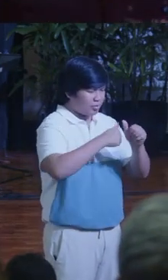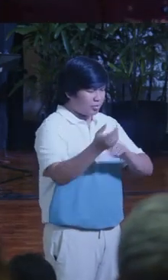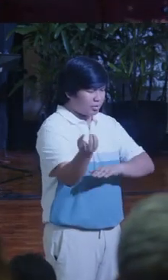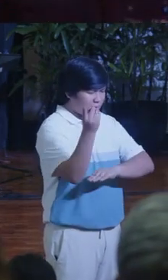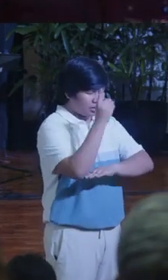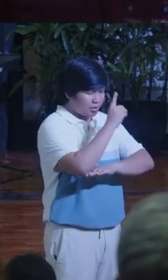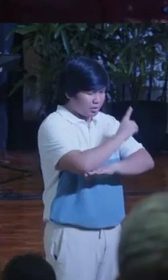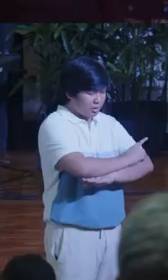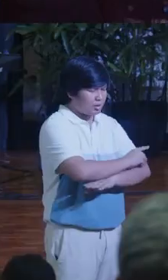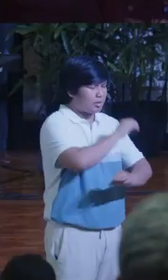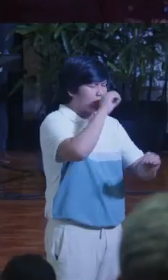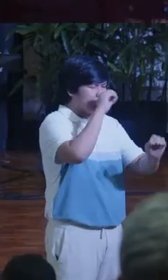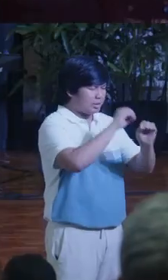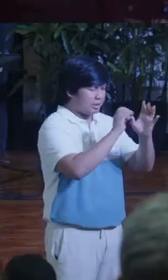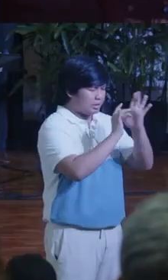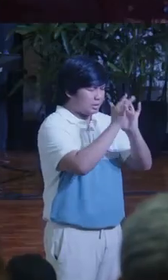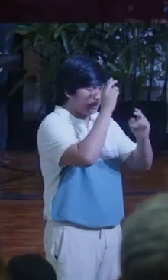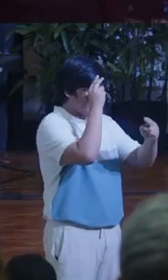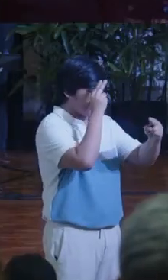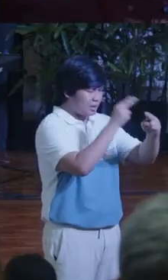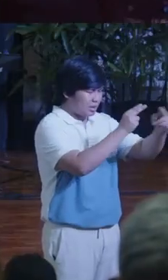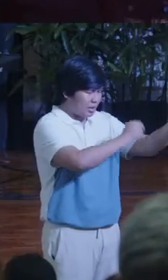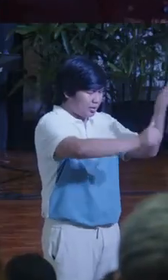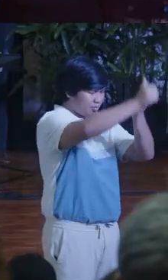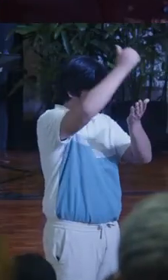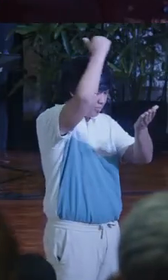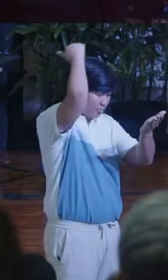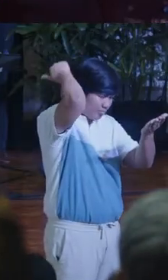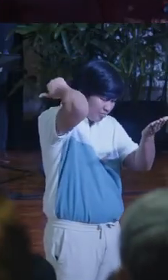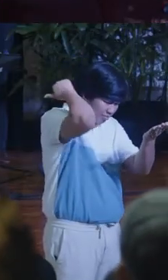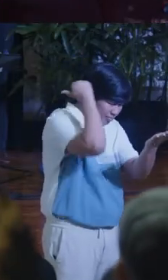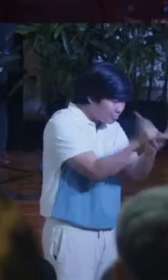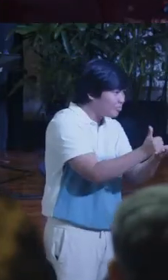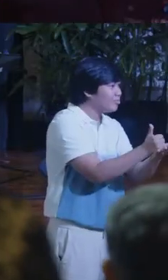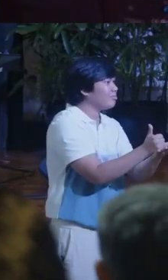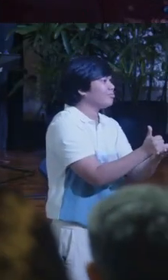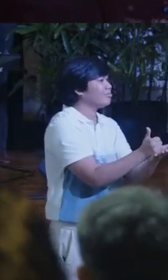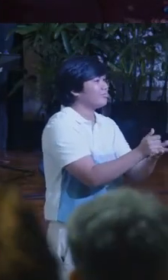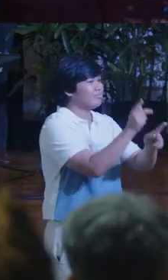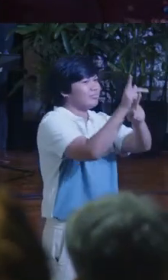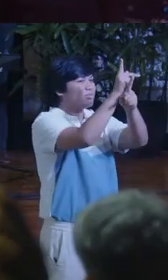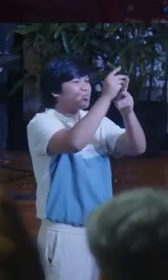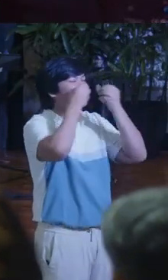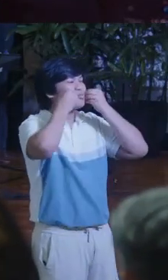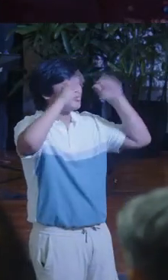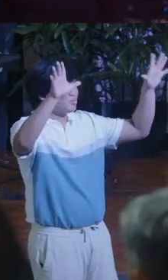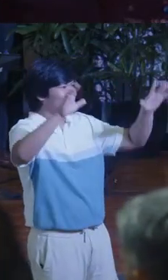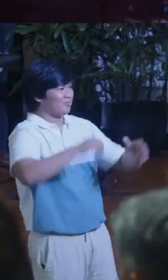Sa pangalan ni Jesus, Amen. Magandang hapon po.